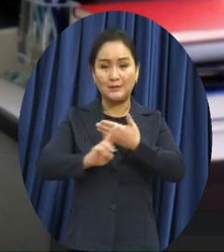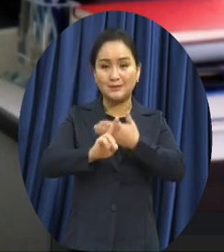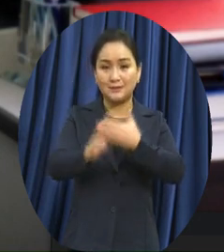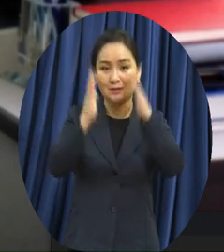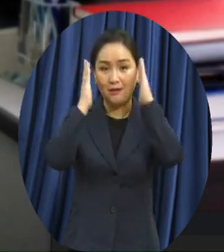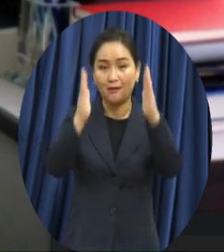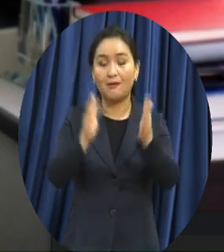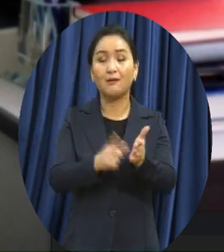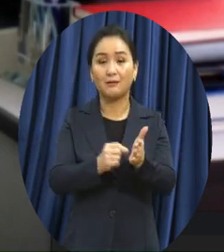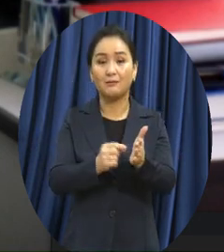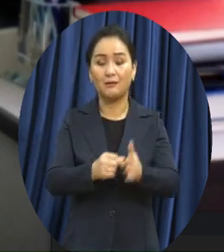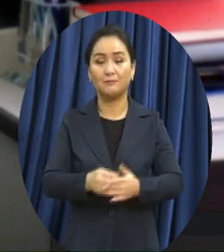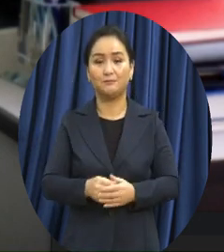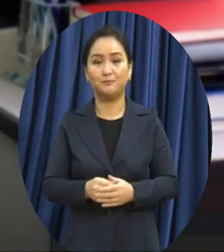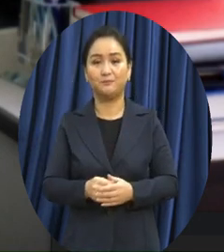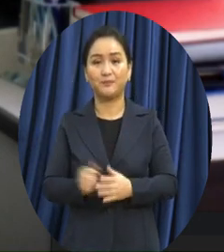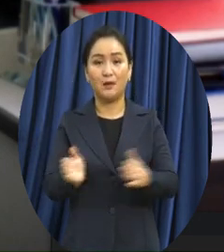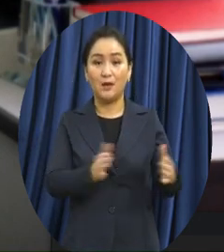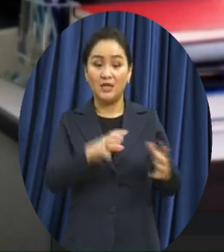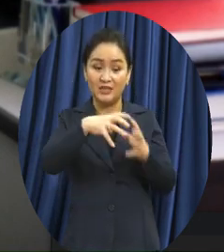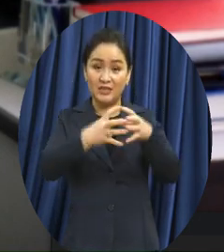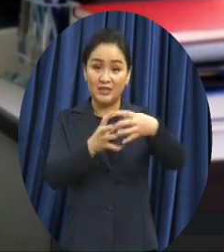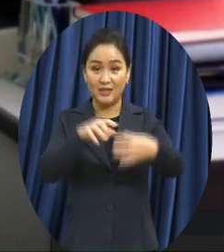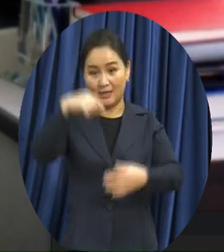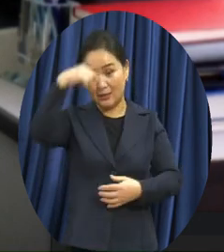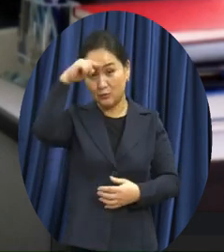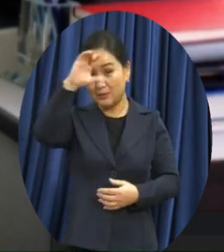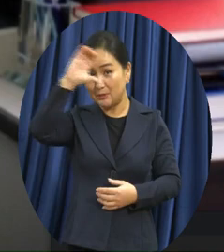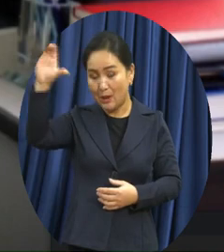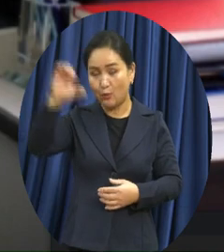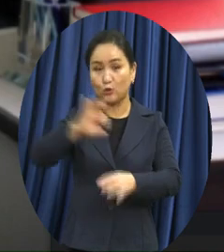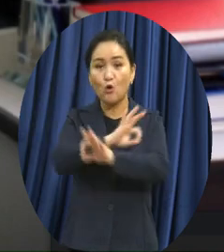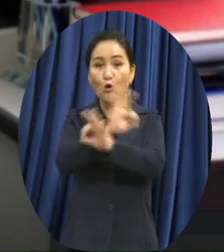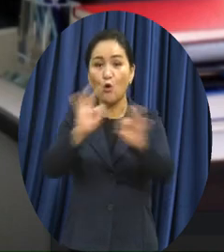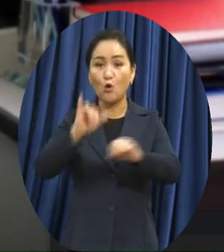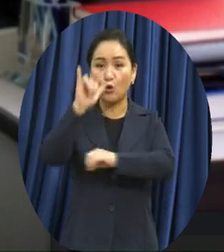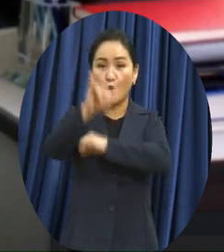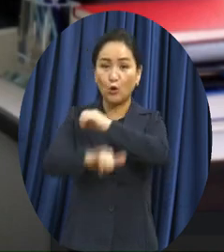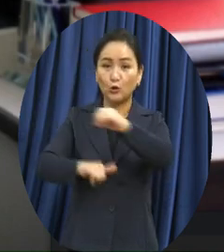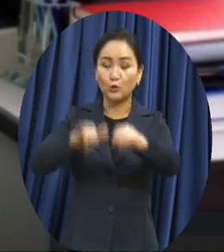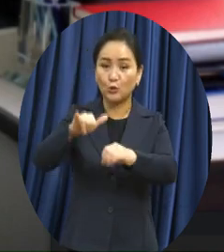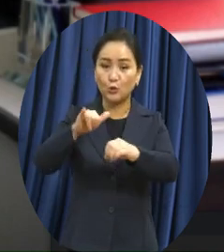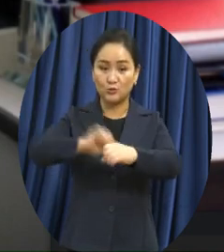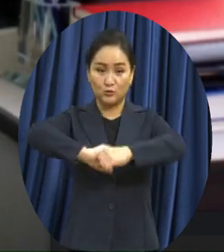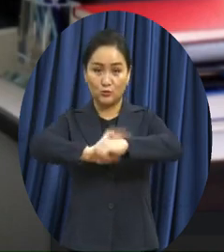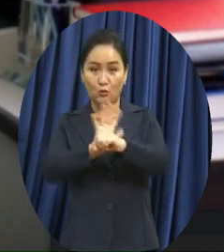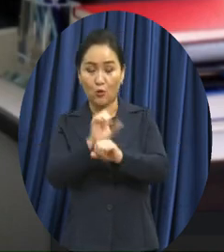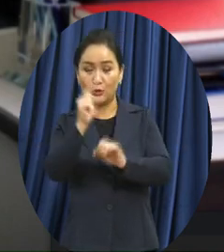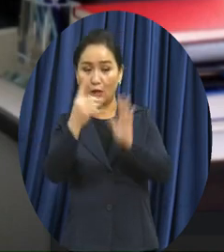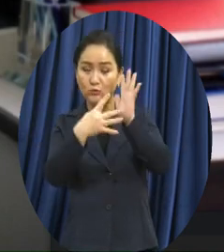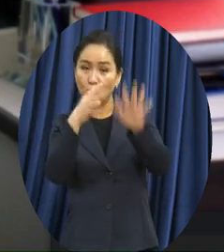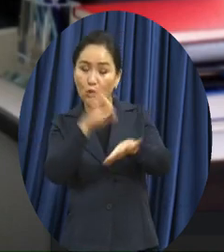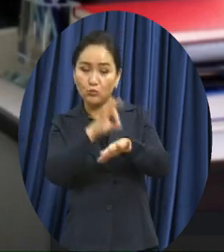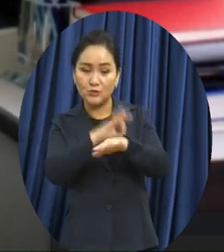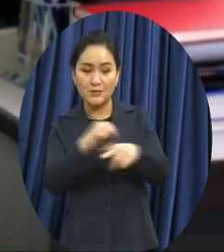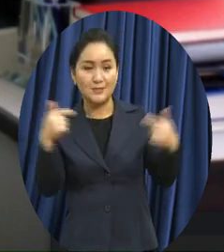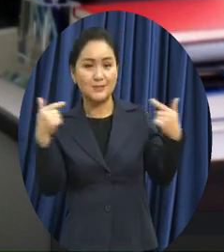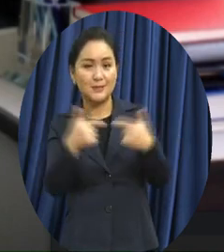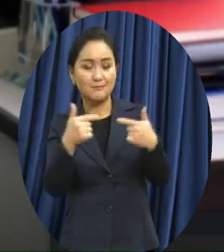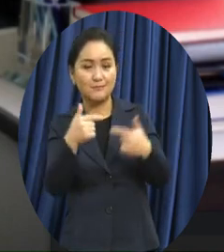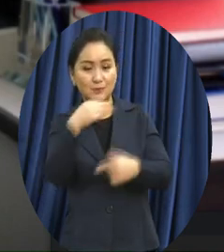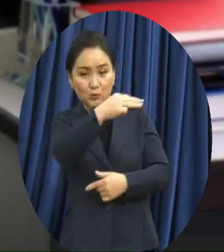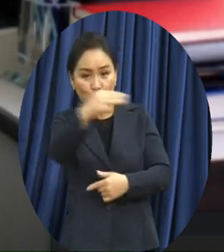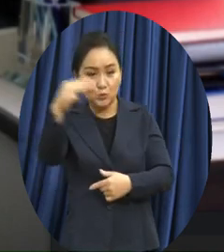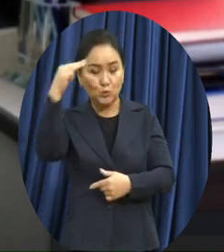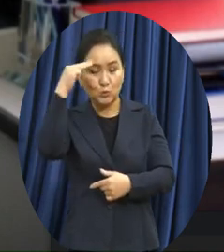анхаарах хэрэгтэй. Ер нь одоо дэлхийн эрүүл мэндийн байгууллага бусад улс орнуудын одоо коронавирус тархалтай тэмцэж байгаа туршлагыг